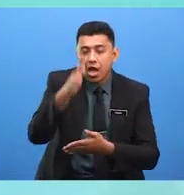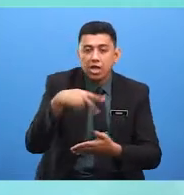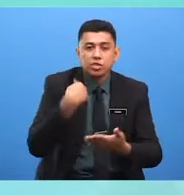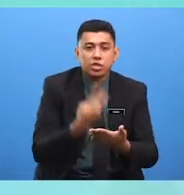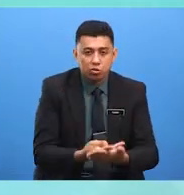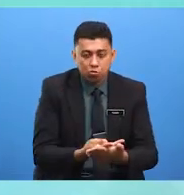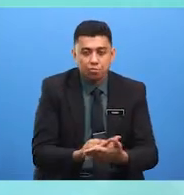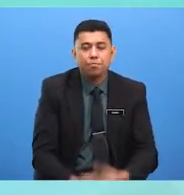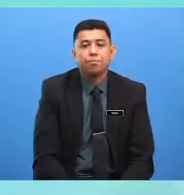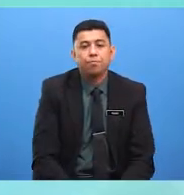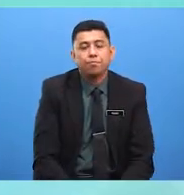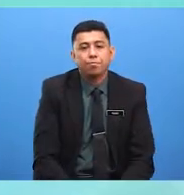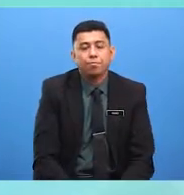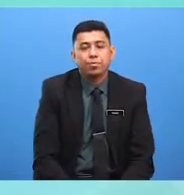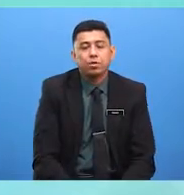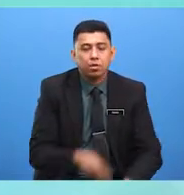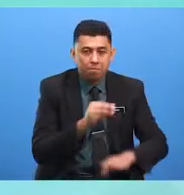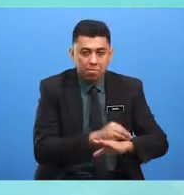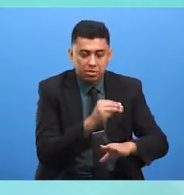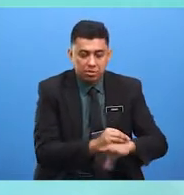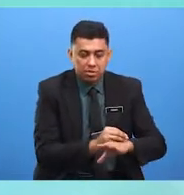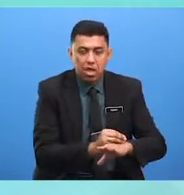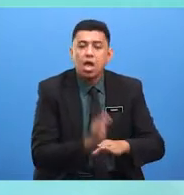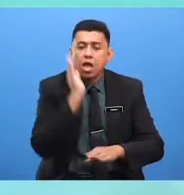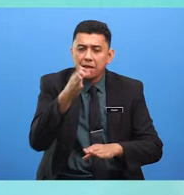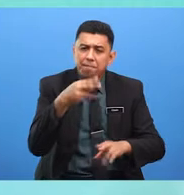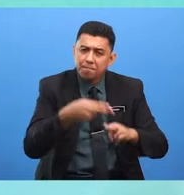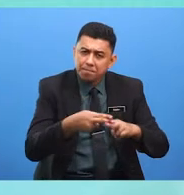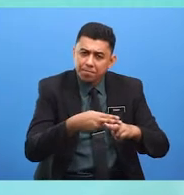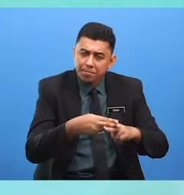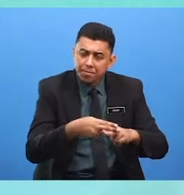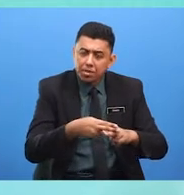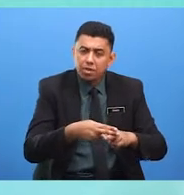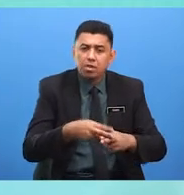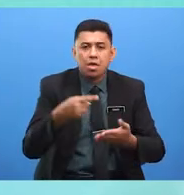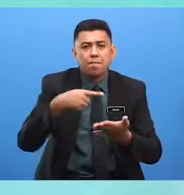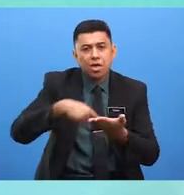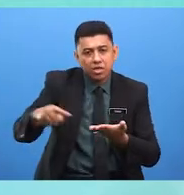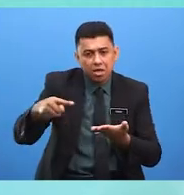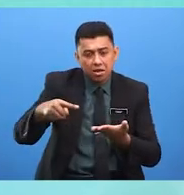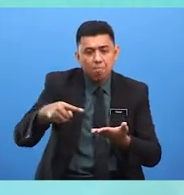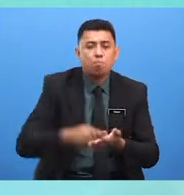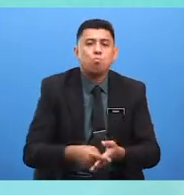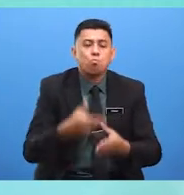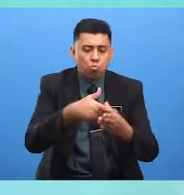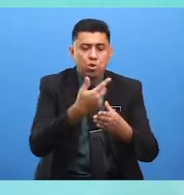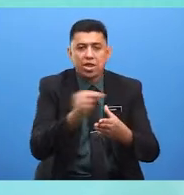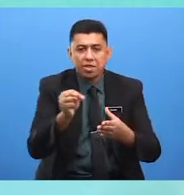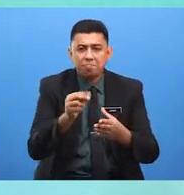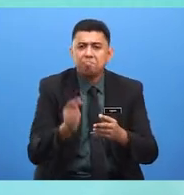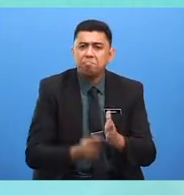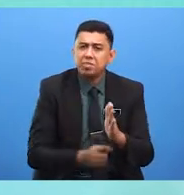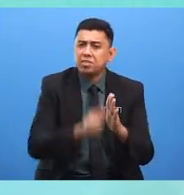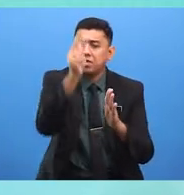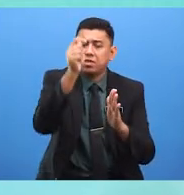yang tinggi tempo pinjaman pula dipendekkan bermakna bayaran bulanan agak tinggi jadi tidak ramai